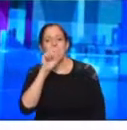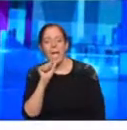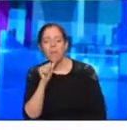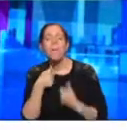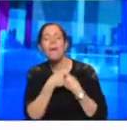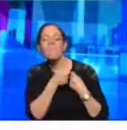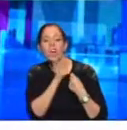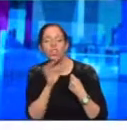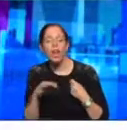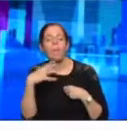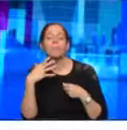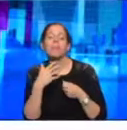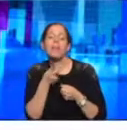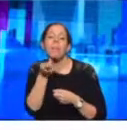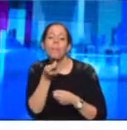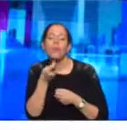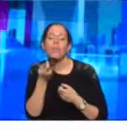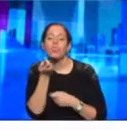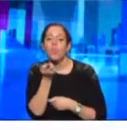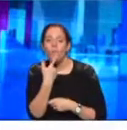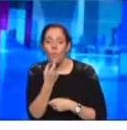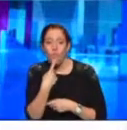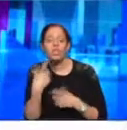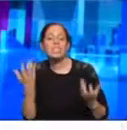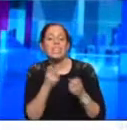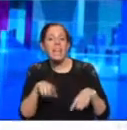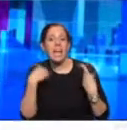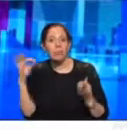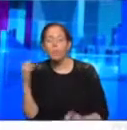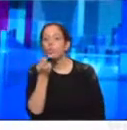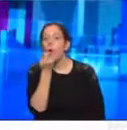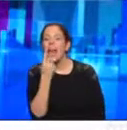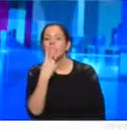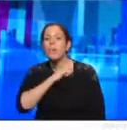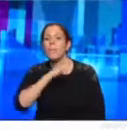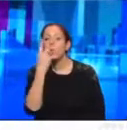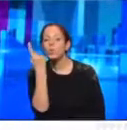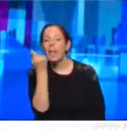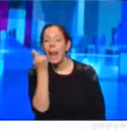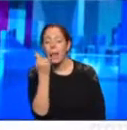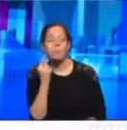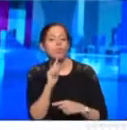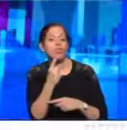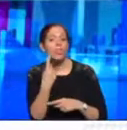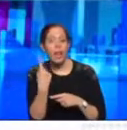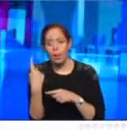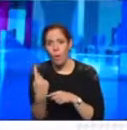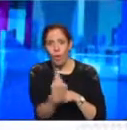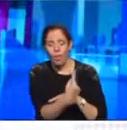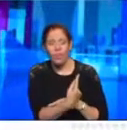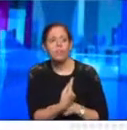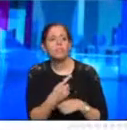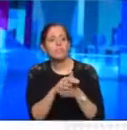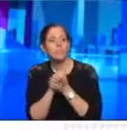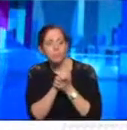התרופה שתציל את חייהם, שעלותה בשנה לכל חולה כ-2 מיליון שקלים. שלום לאורן כץ, ששתי